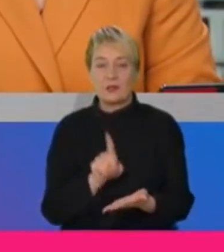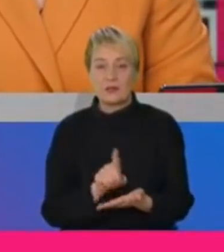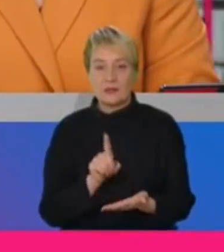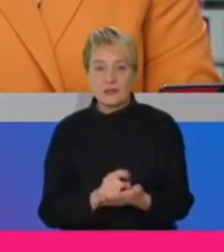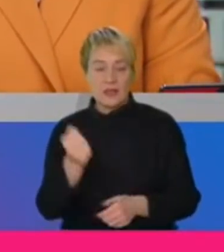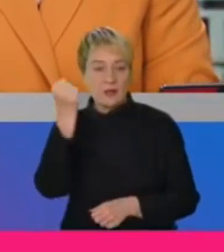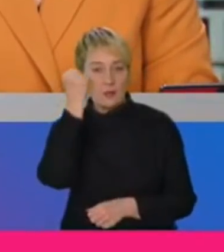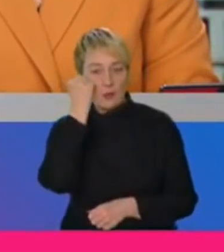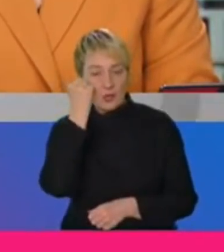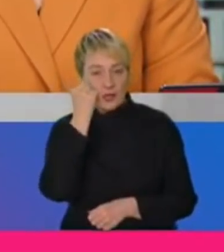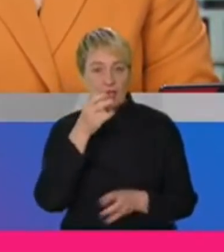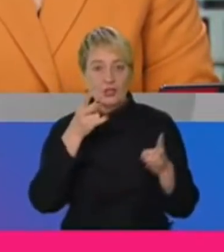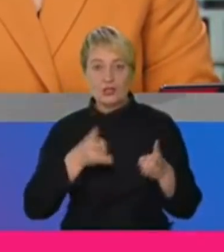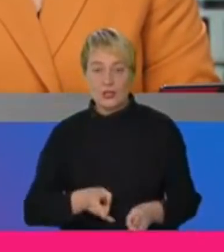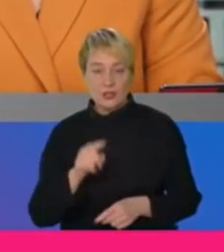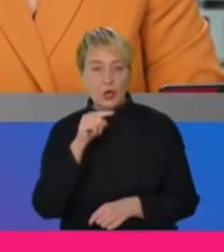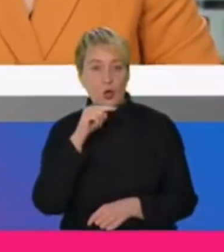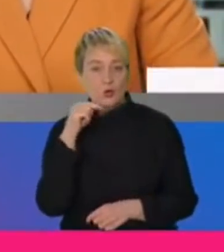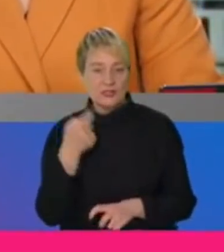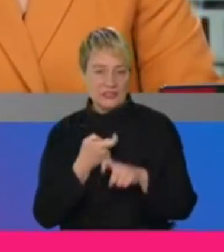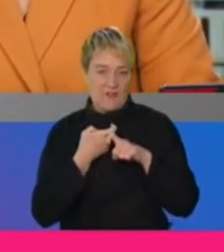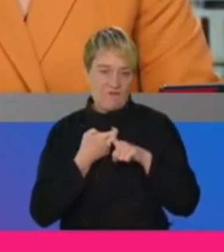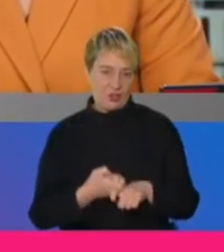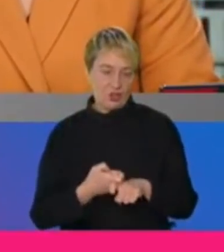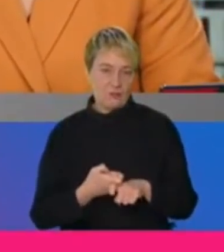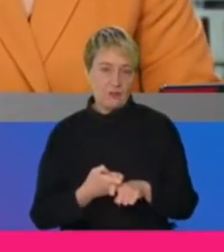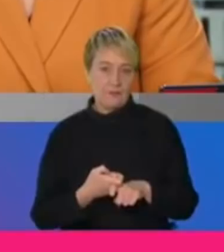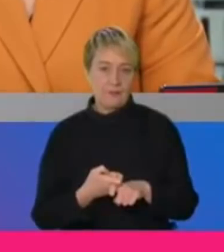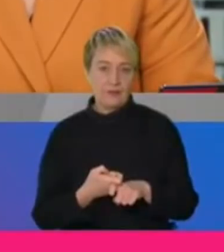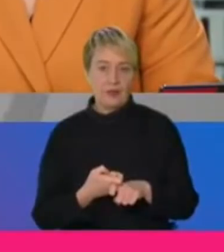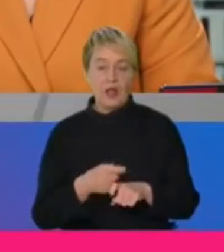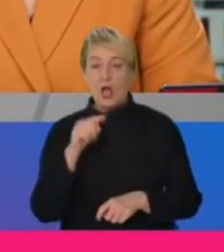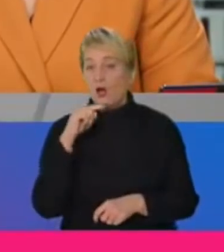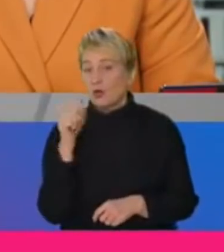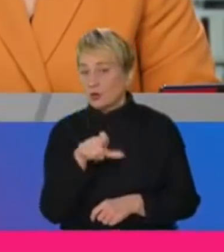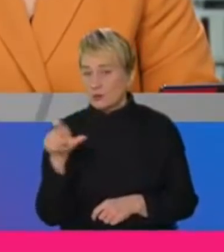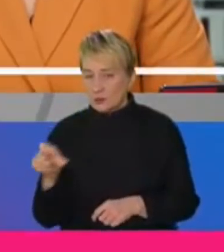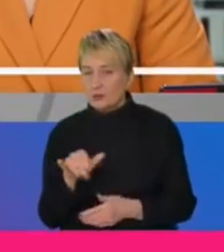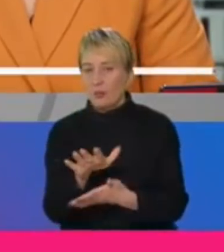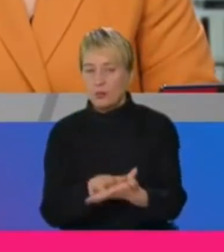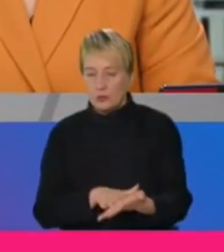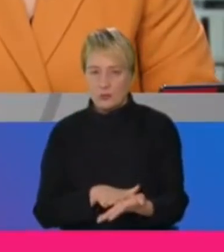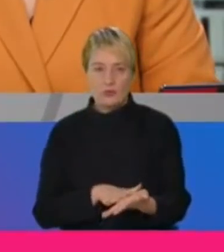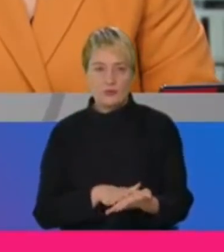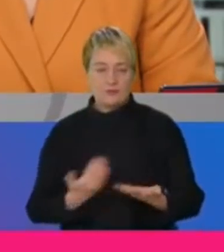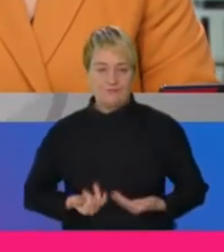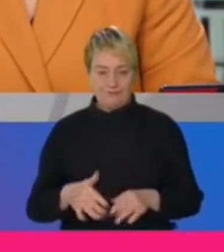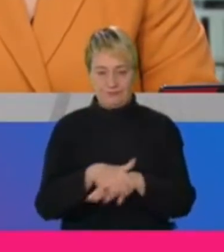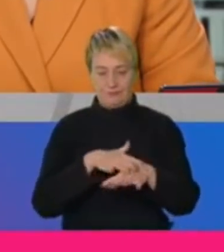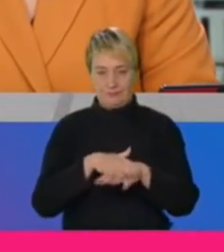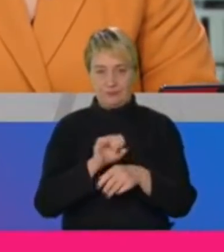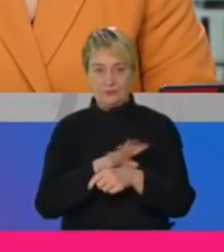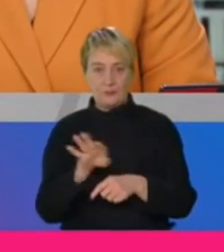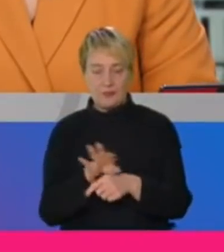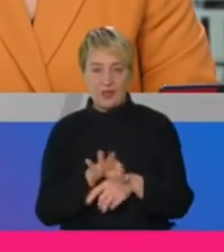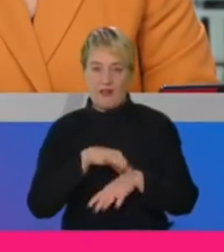меморіал пам'яті жертв російського фашизму. Ну і рашисти продовжують цинічно знищувати цивільне населення та чинити